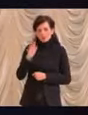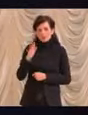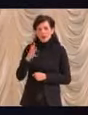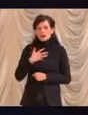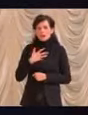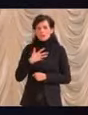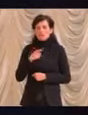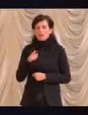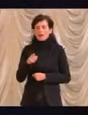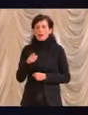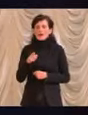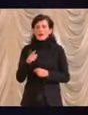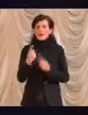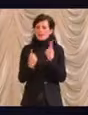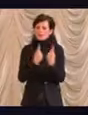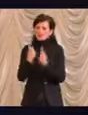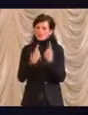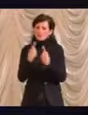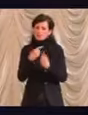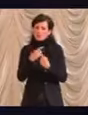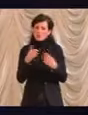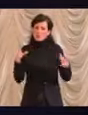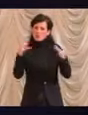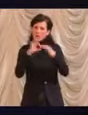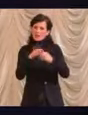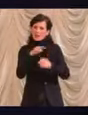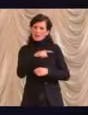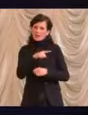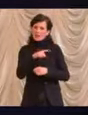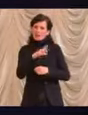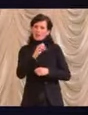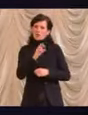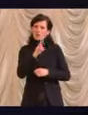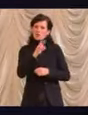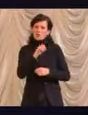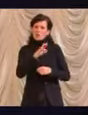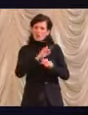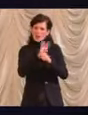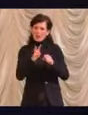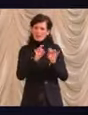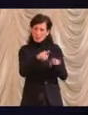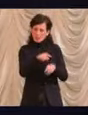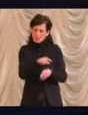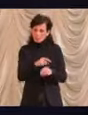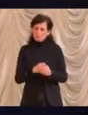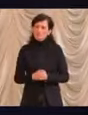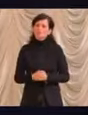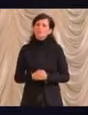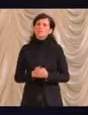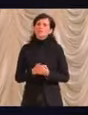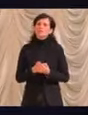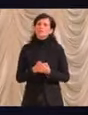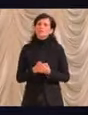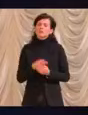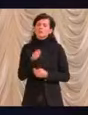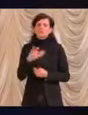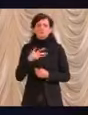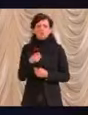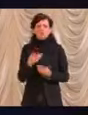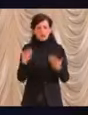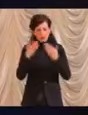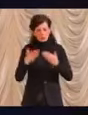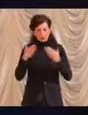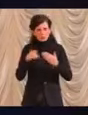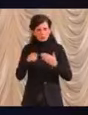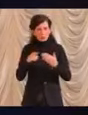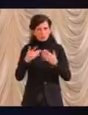Corona Bond. E poi volevo chiedere se è effettivamente allo studio l'estensione del reddito di cittadinanza,